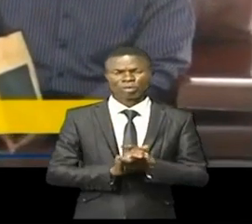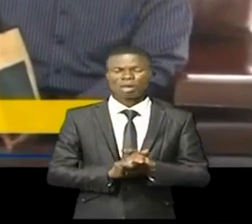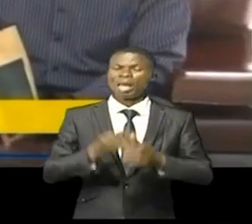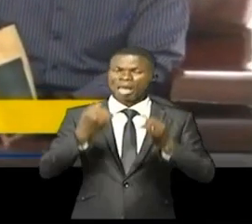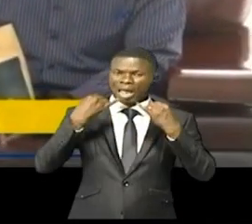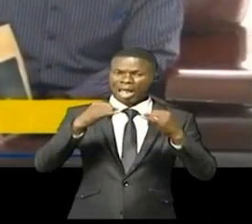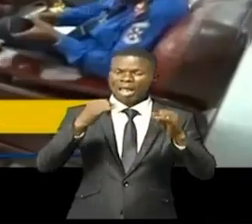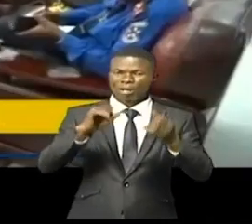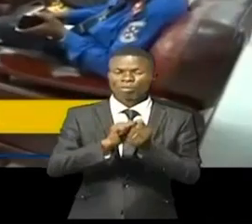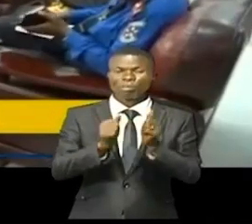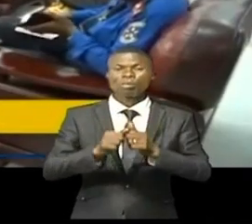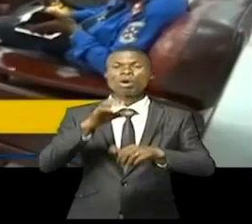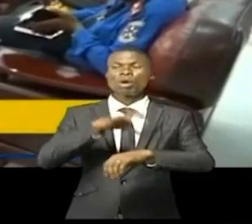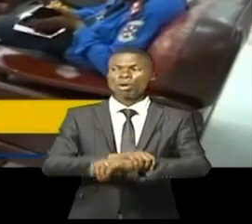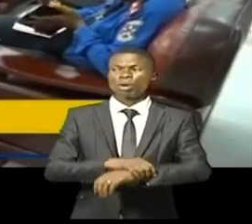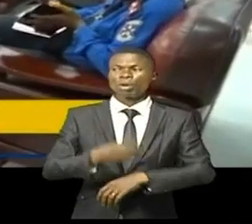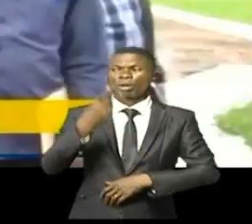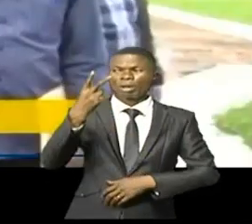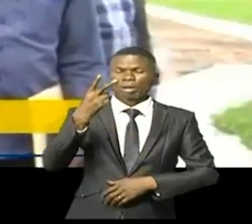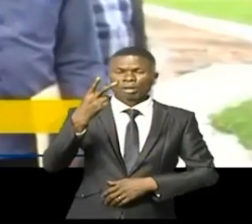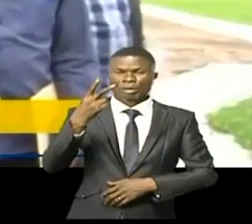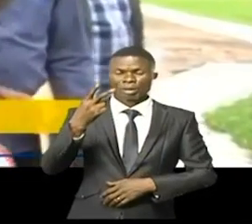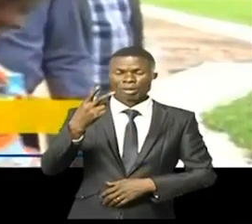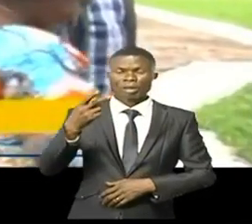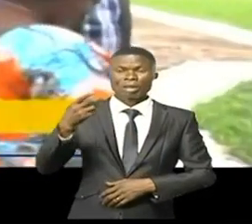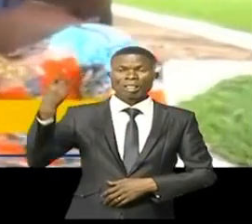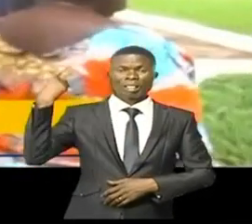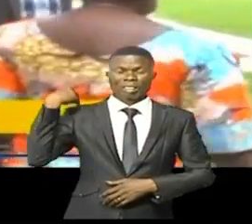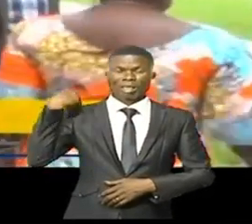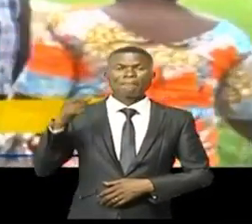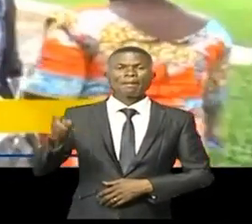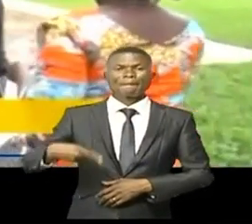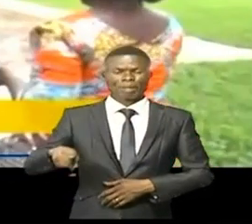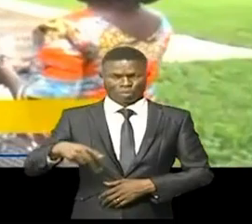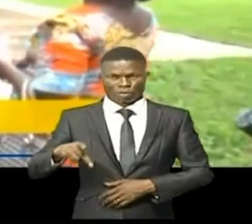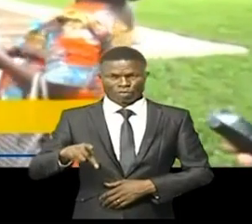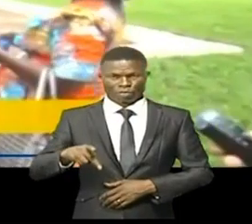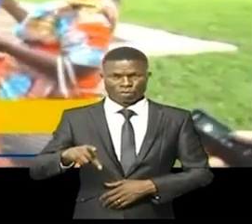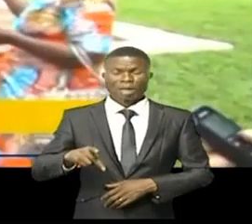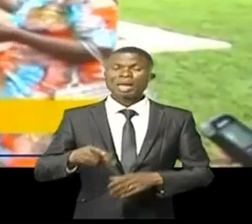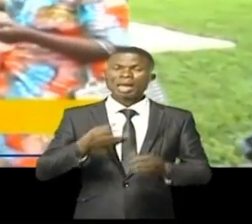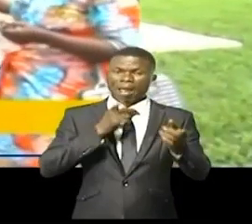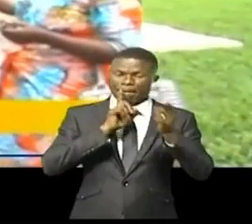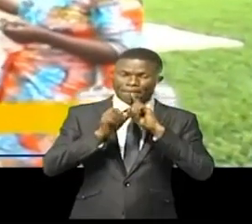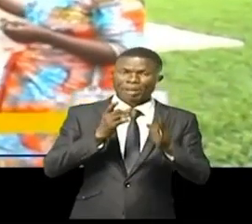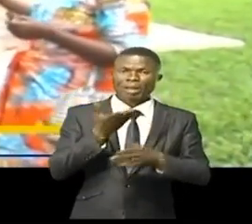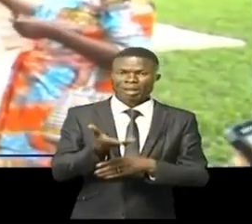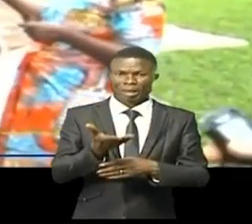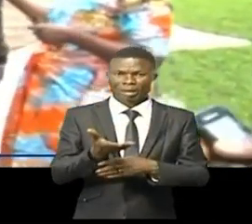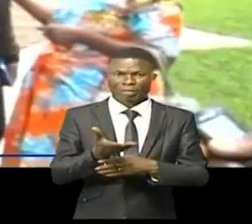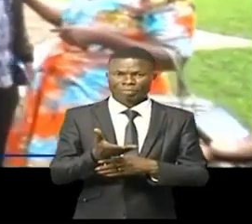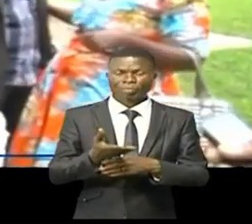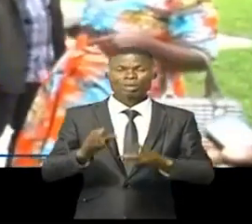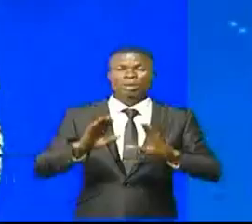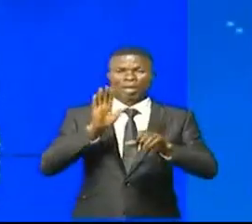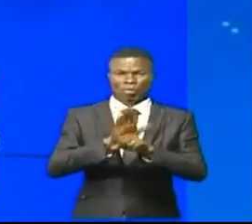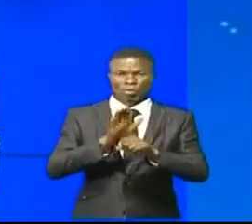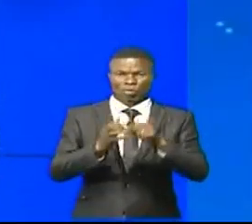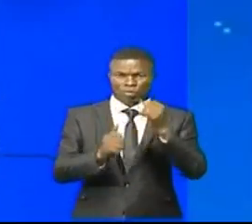sur l'arrestation de deux élus provinciaux, ont également été abordées par les